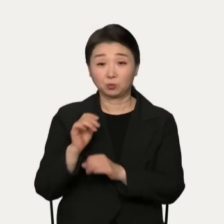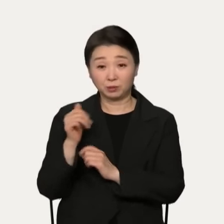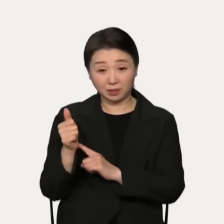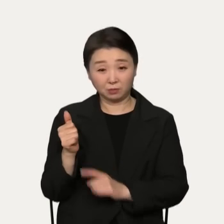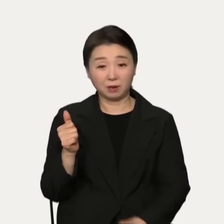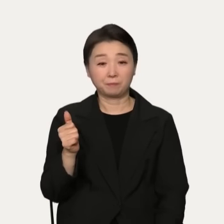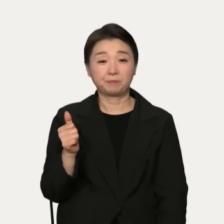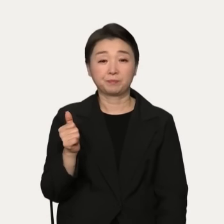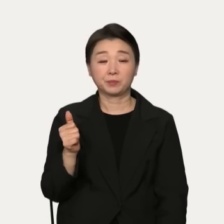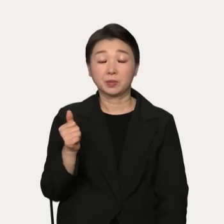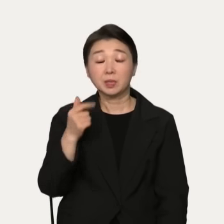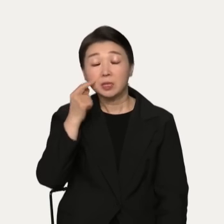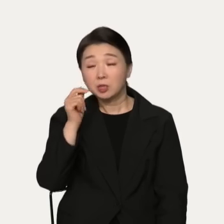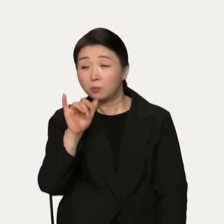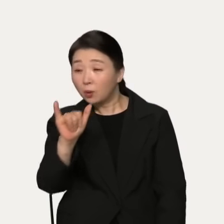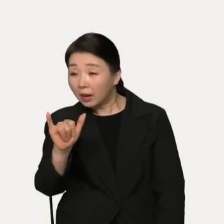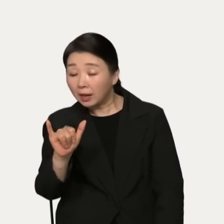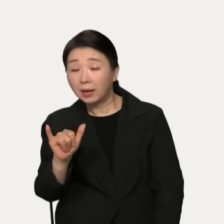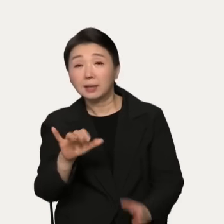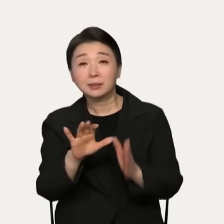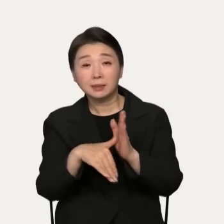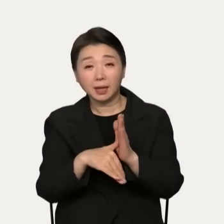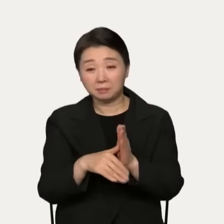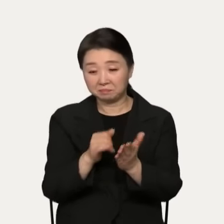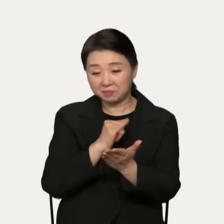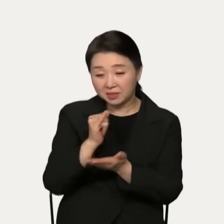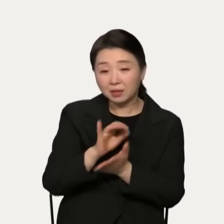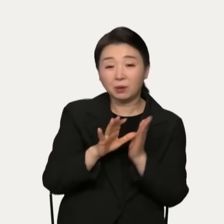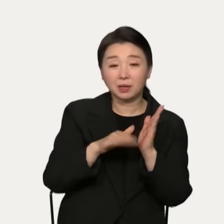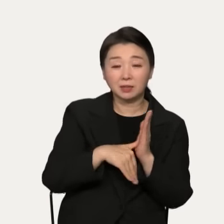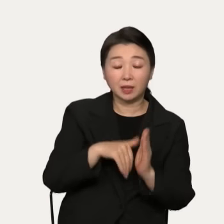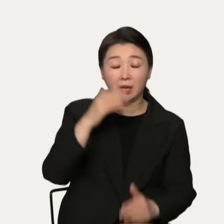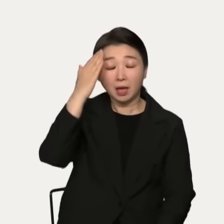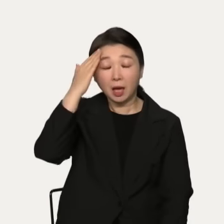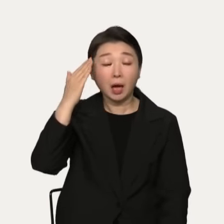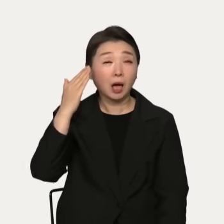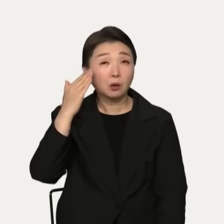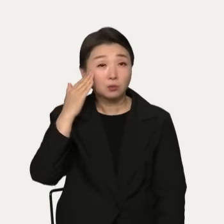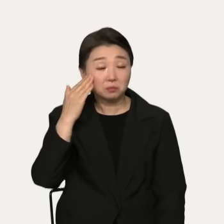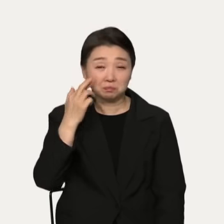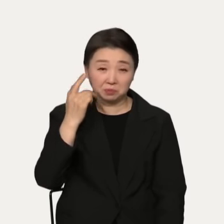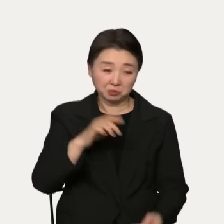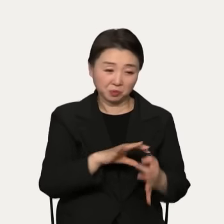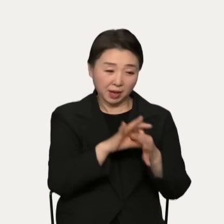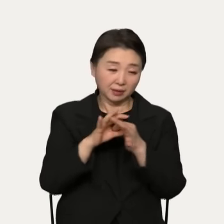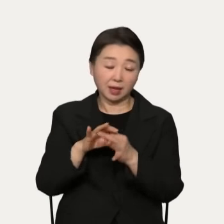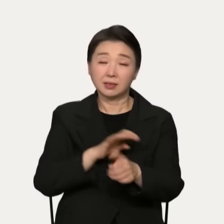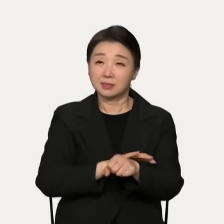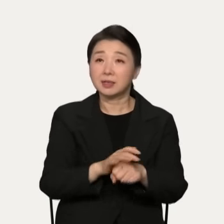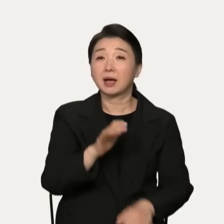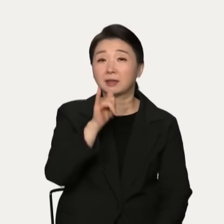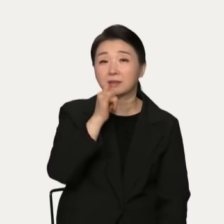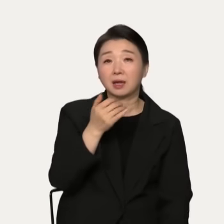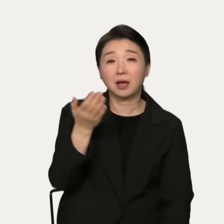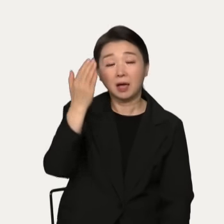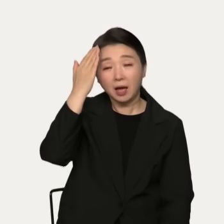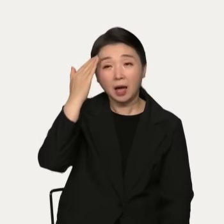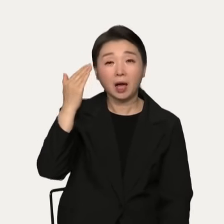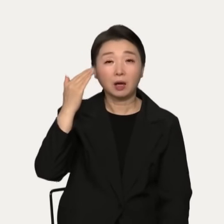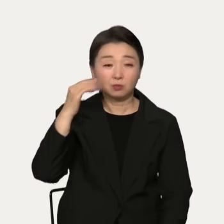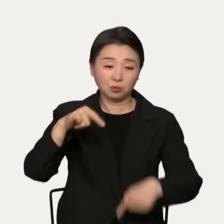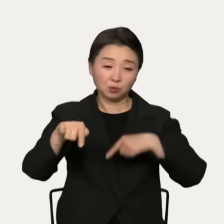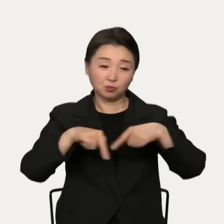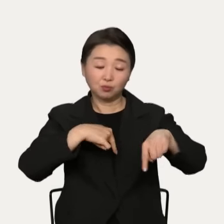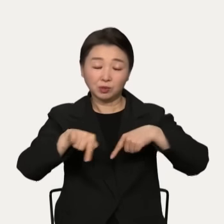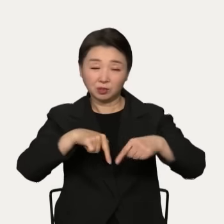일본 방문길에 열린 기자회견에서 우리와 한국의 관계는 같다면서도 한국이 국내의 정치적 도전을 헤쳐나갈